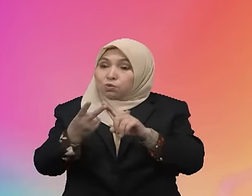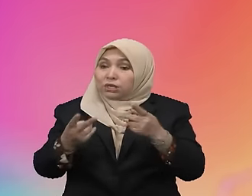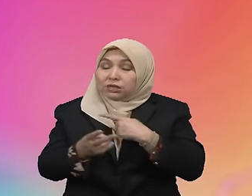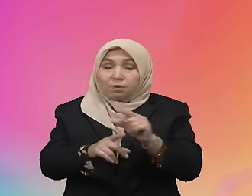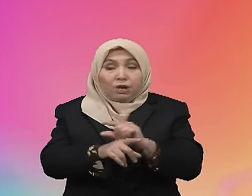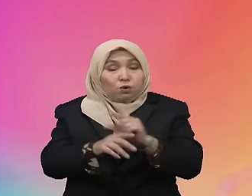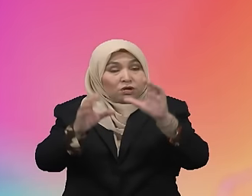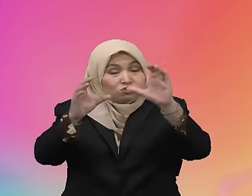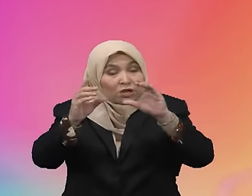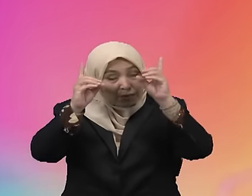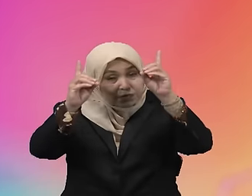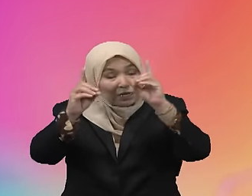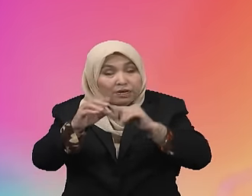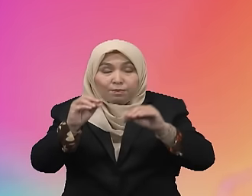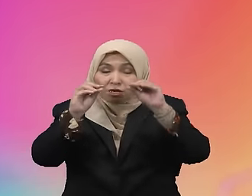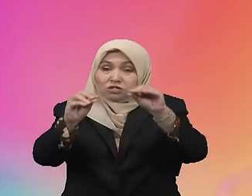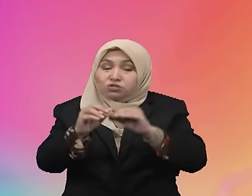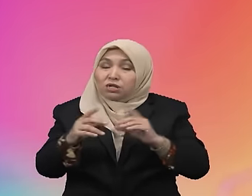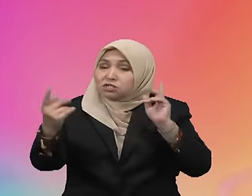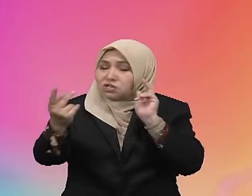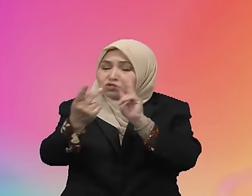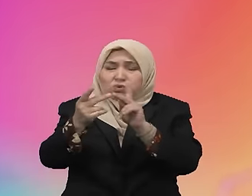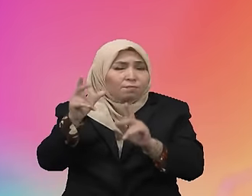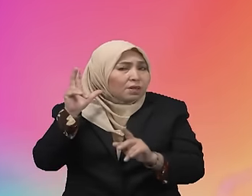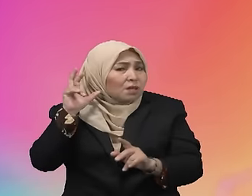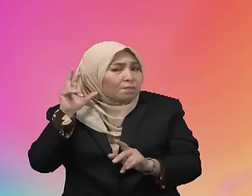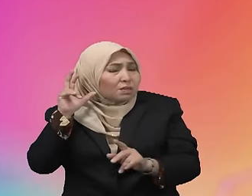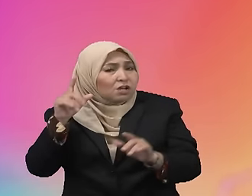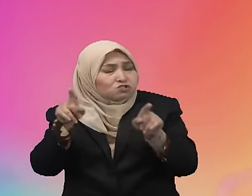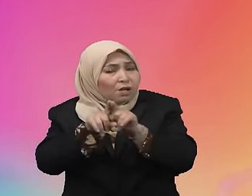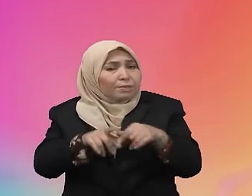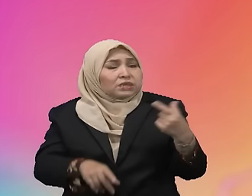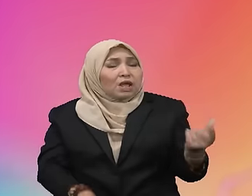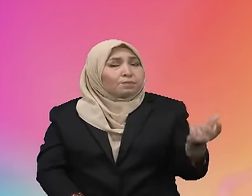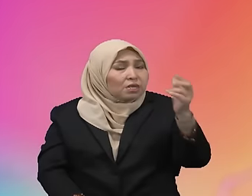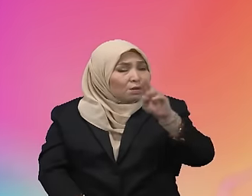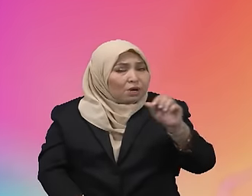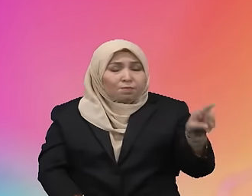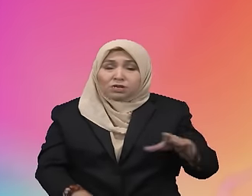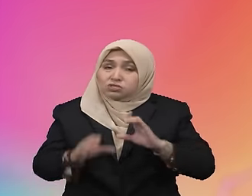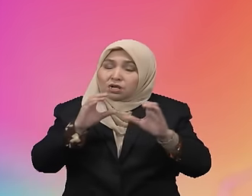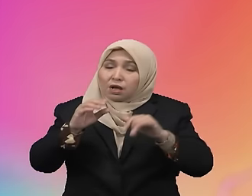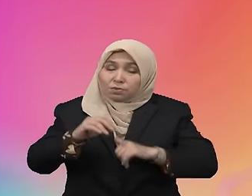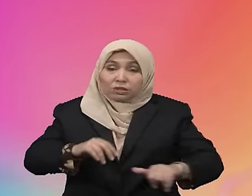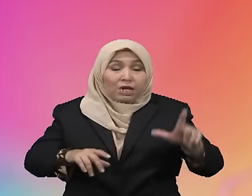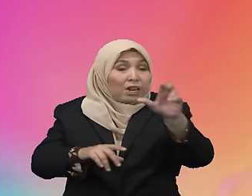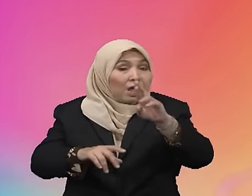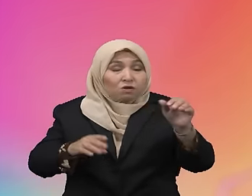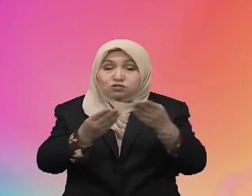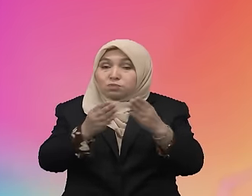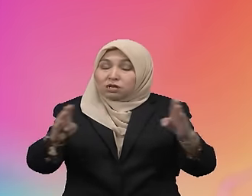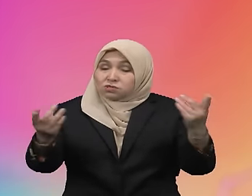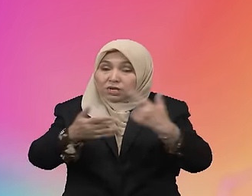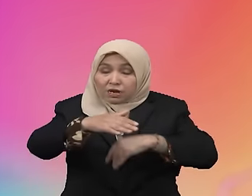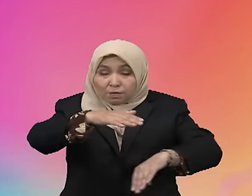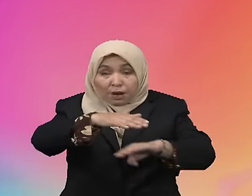menggunakan kaedah pendidikan dan pengajaran yang sesuai kepada pendengar, seperti mana Nabi Ibrahim bercakap menggunakan laras bahasa daripada